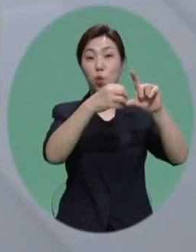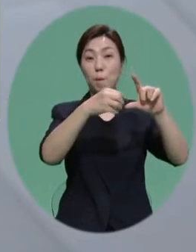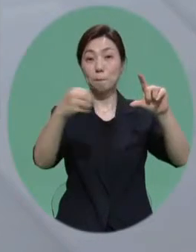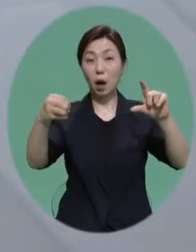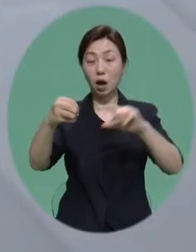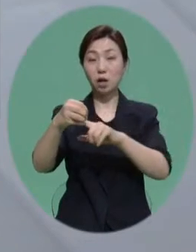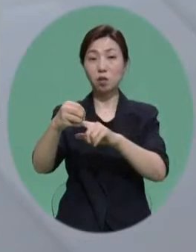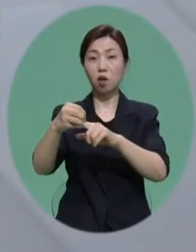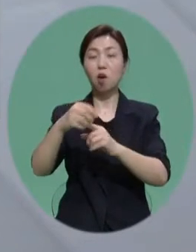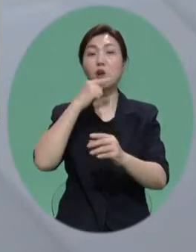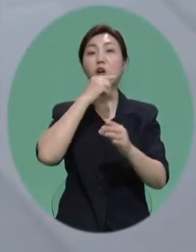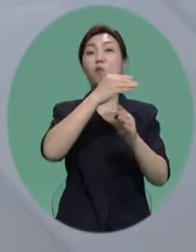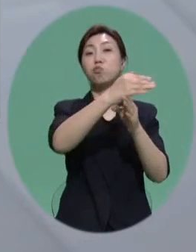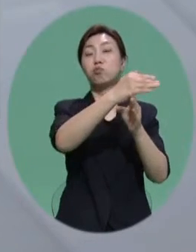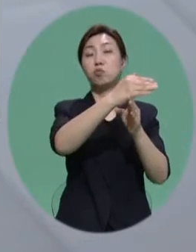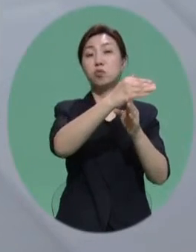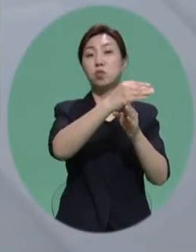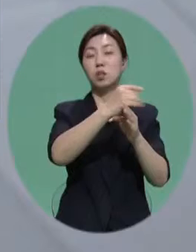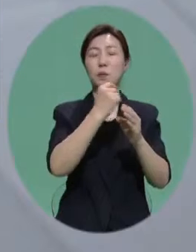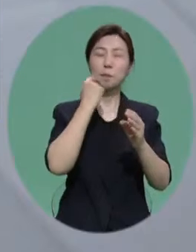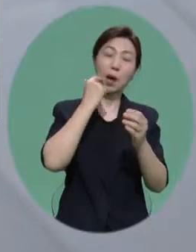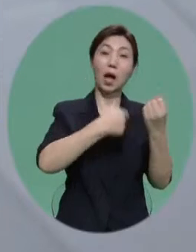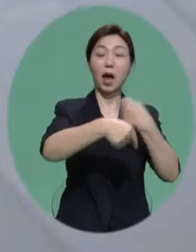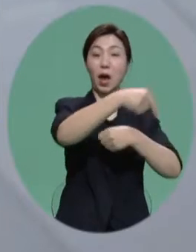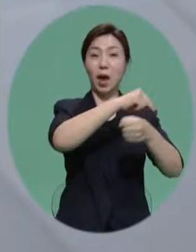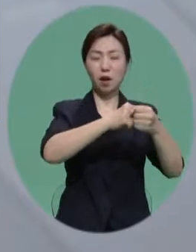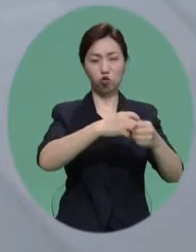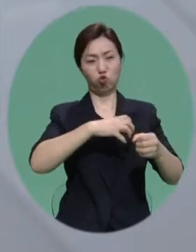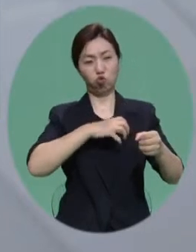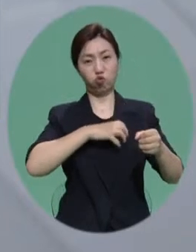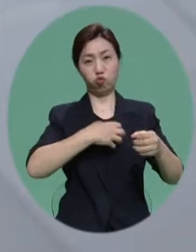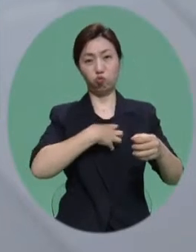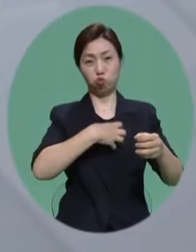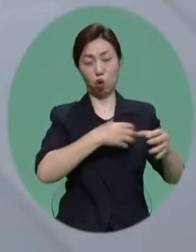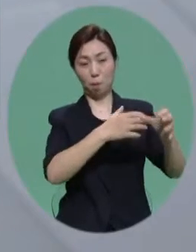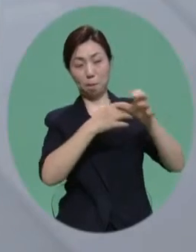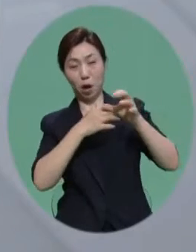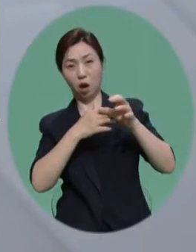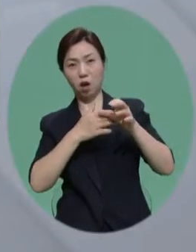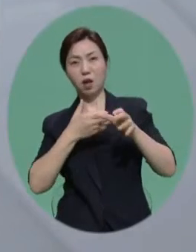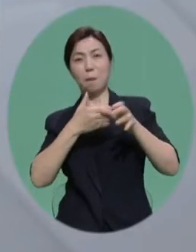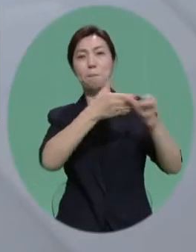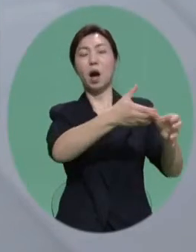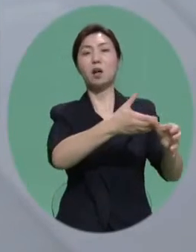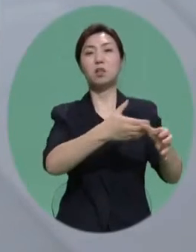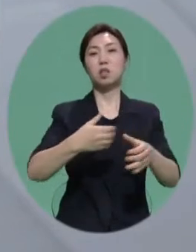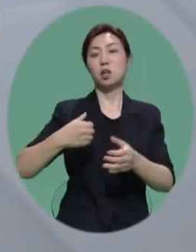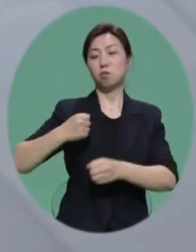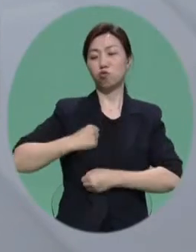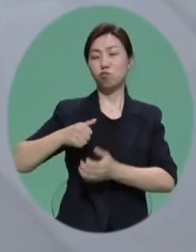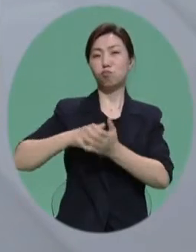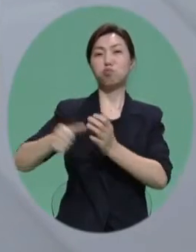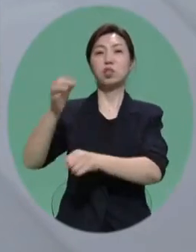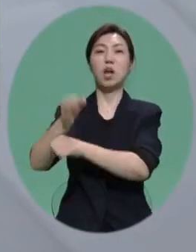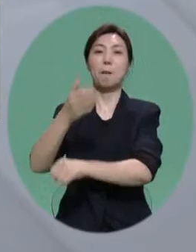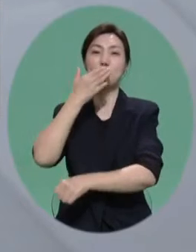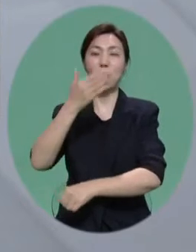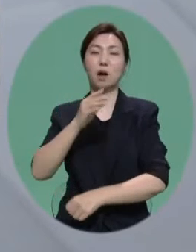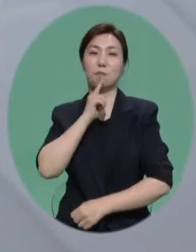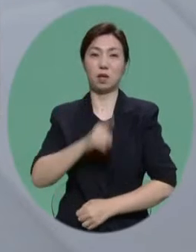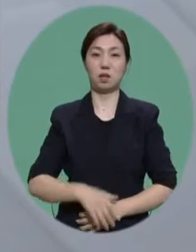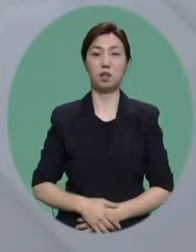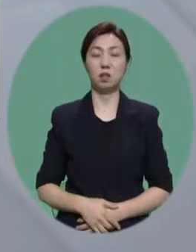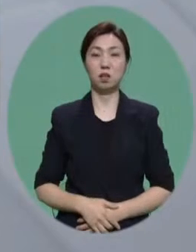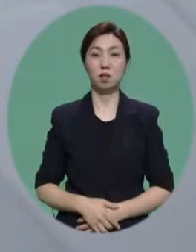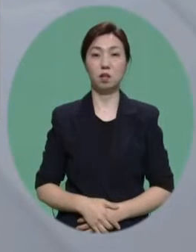구역으로 또 막을 수 있는 무기 살 수 있다 이 말씀 하셨거든 성인지 예산 2 구체적 뭐라고 생각하시는지 두번째 성인지